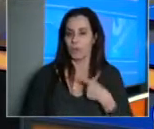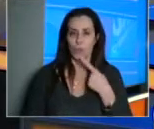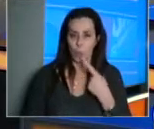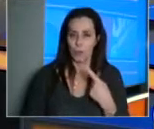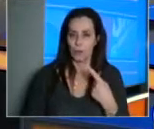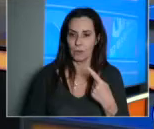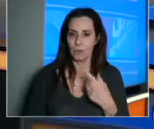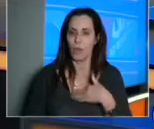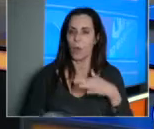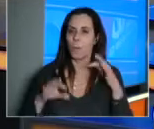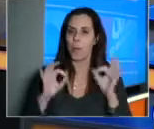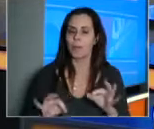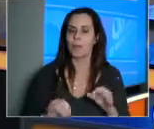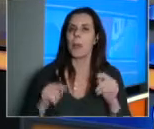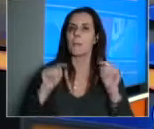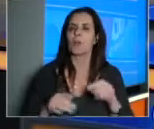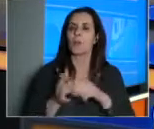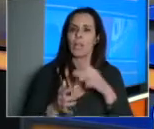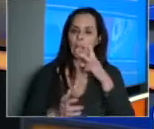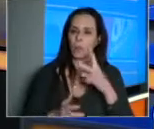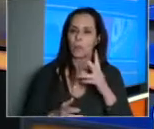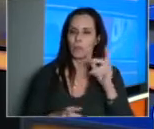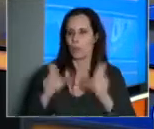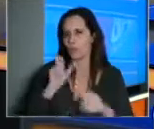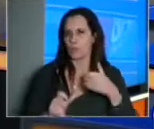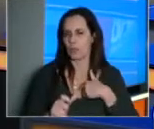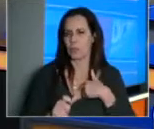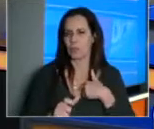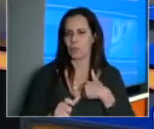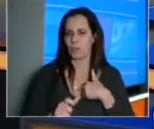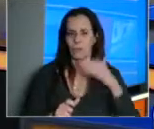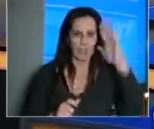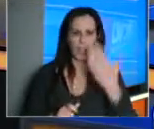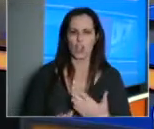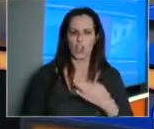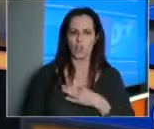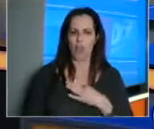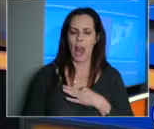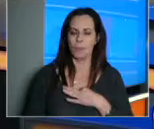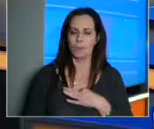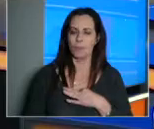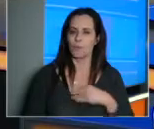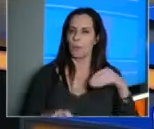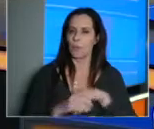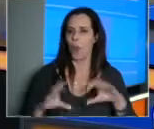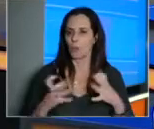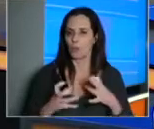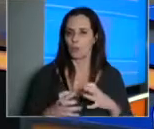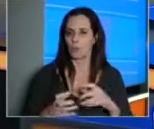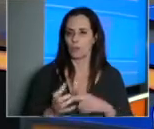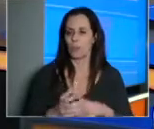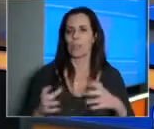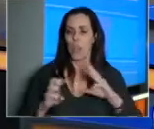אומרת שאנחנו בעצם הצבענו כדי לראות את דמותנו ואת ההשתקפות שלנו בתוך הקבוצות האלה,